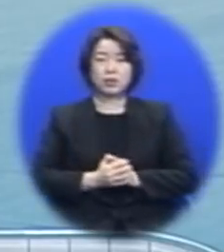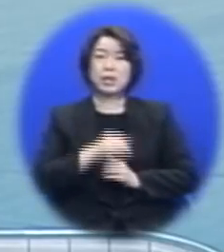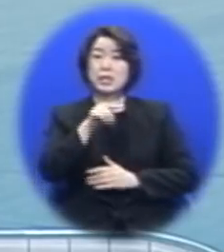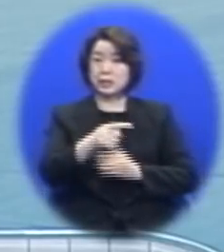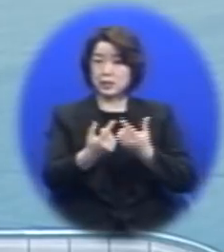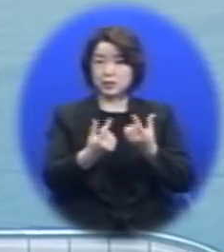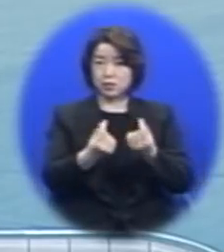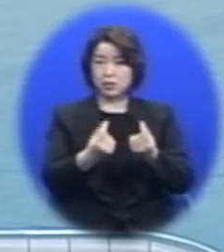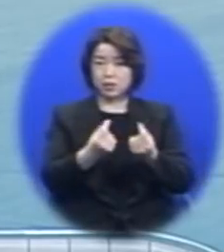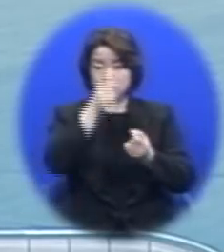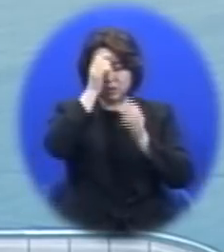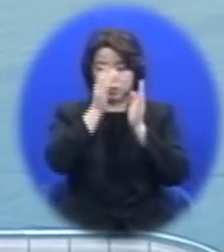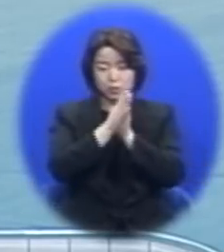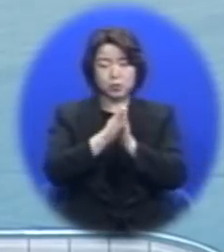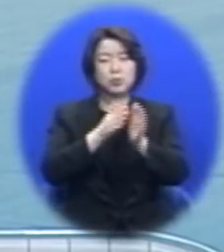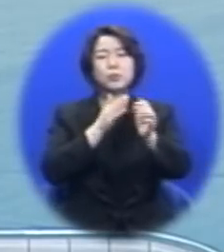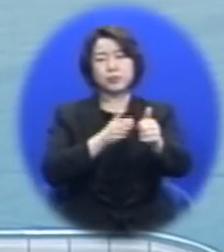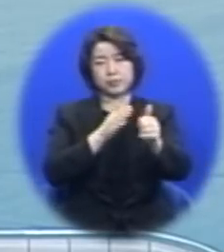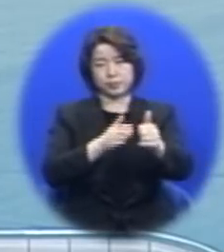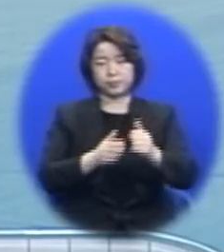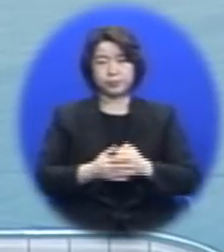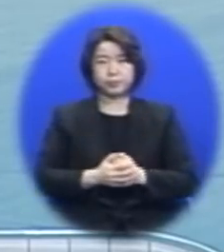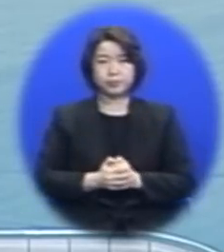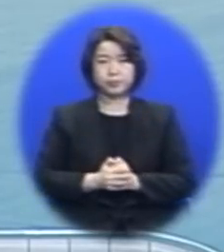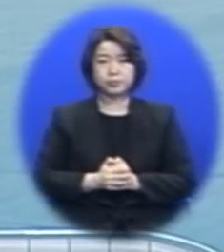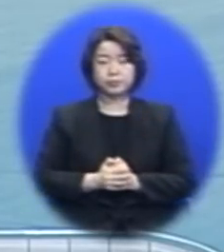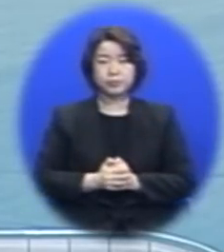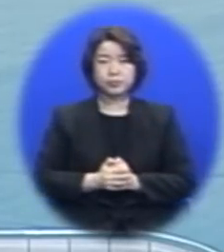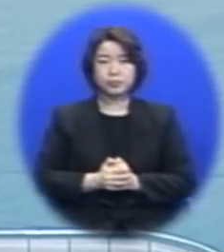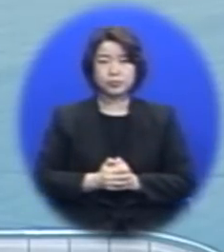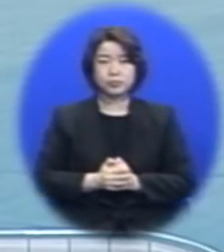그렇게 기도하셔야 돼요.